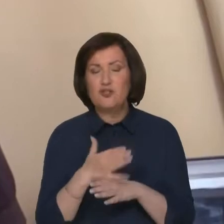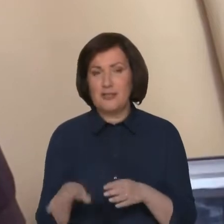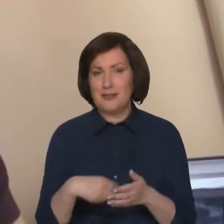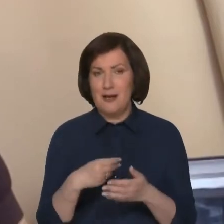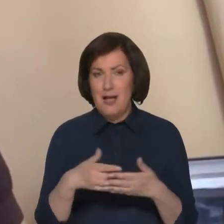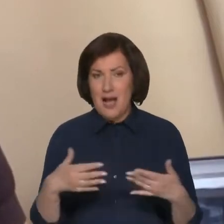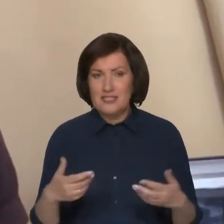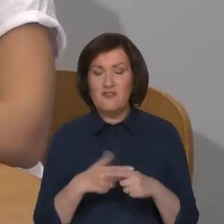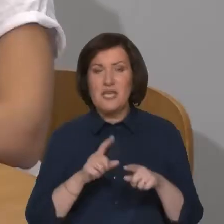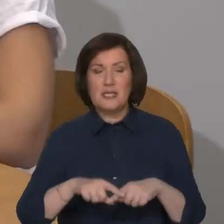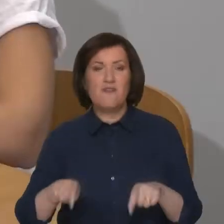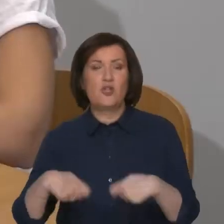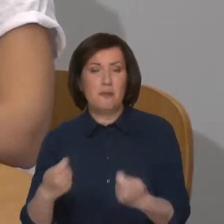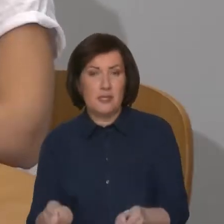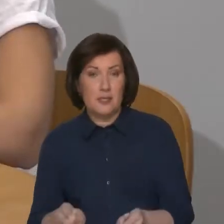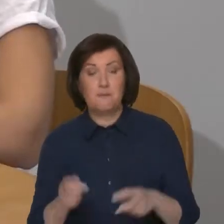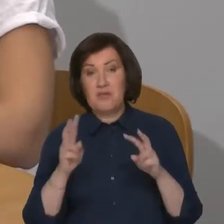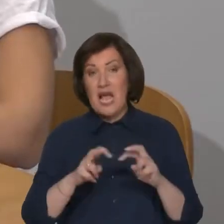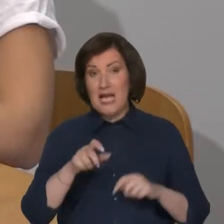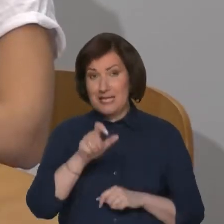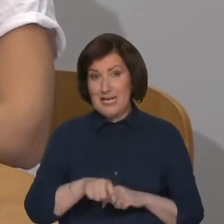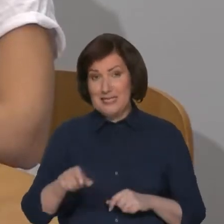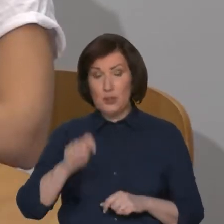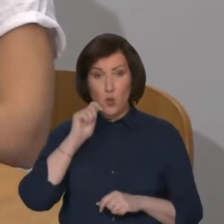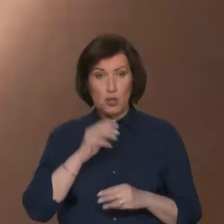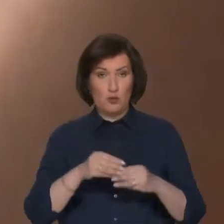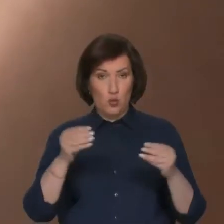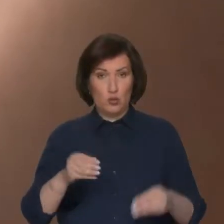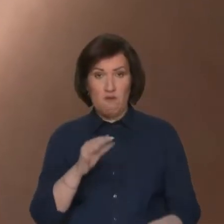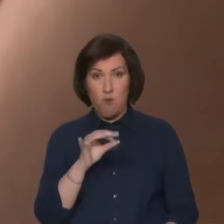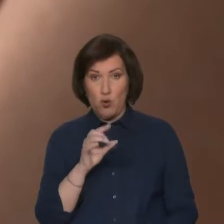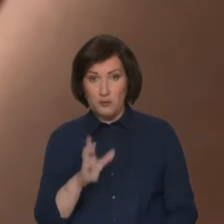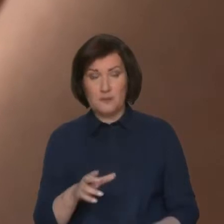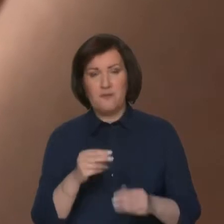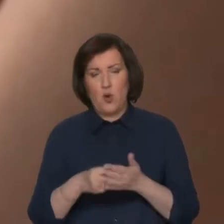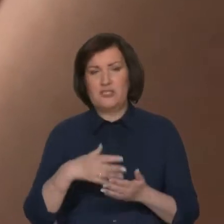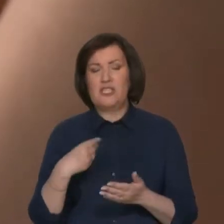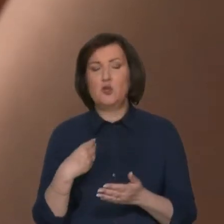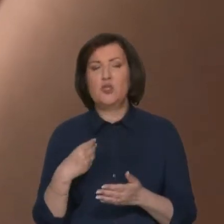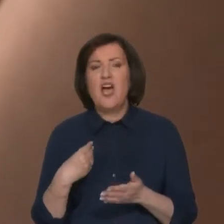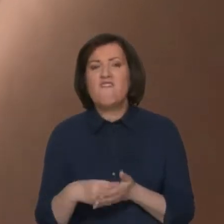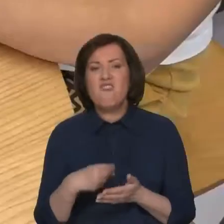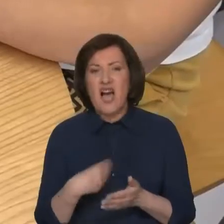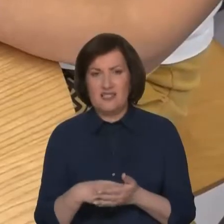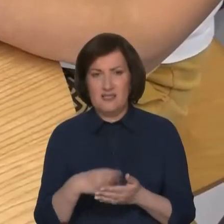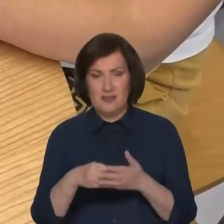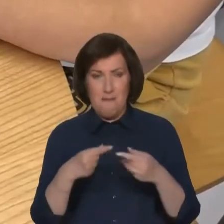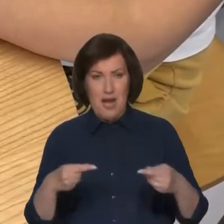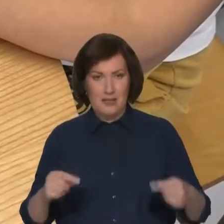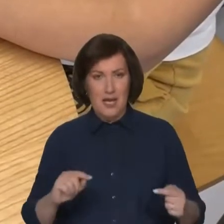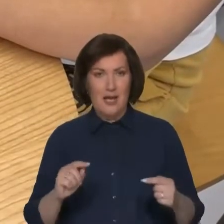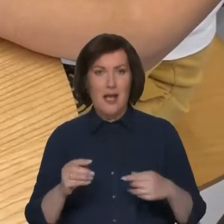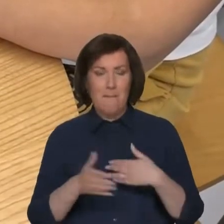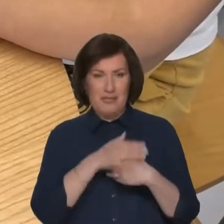активів, які вони передали в АРМА. Аналітики українського журналу Forbes оцінюють вартість майна підсанкційних осіб в Україні